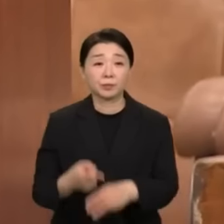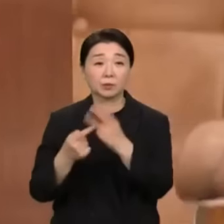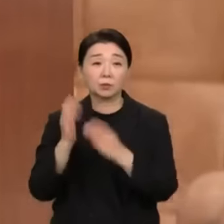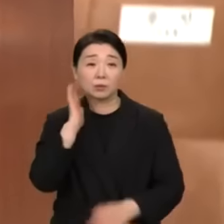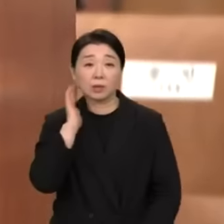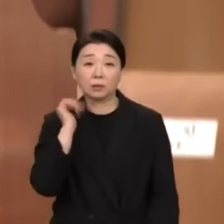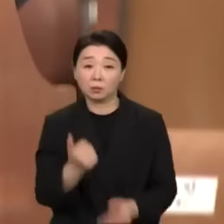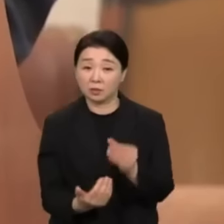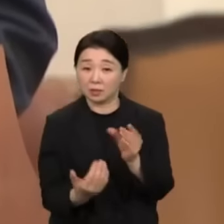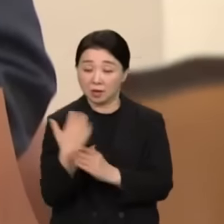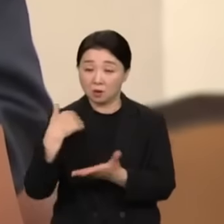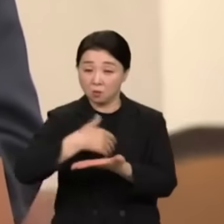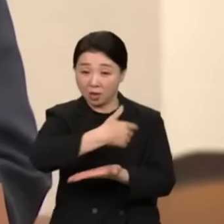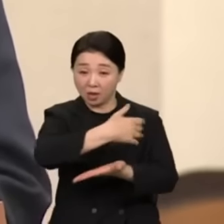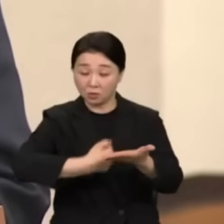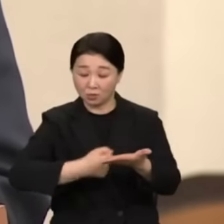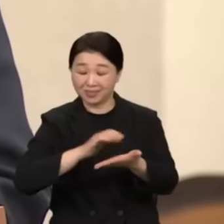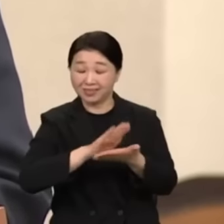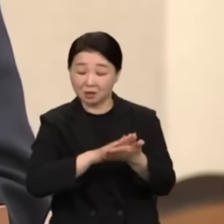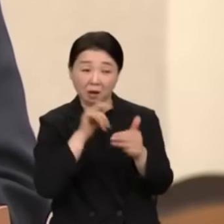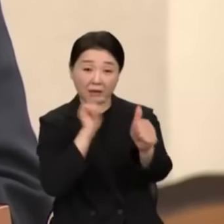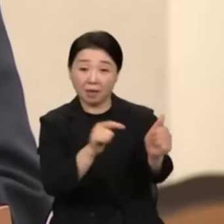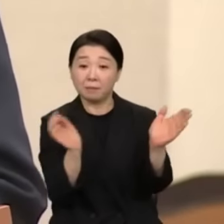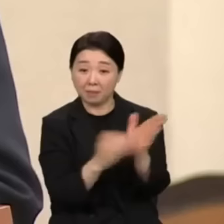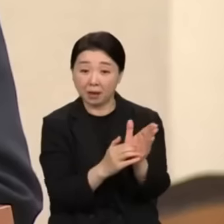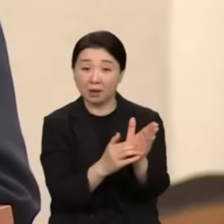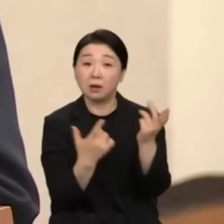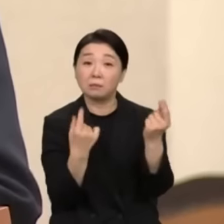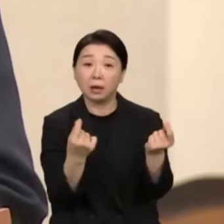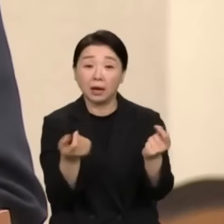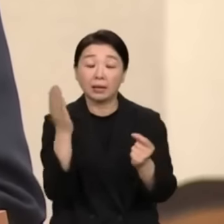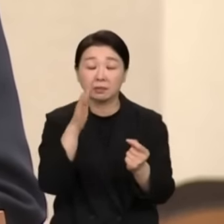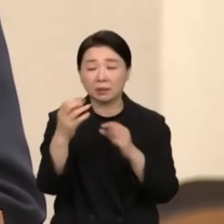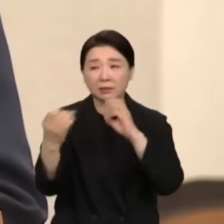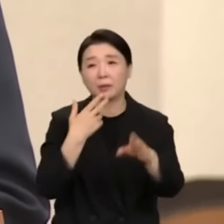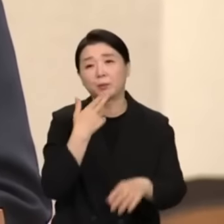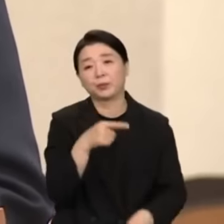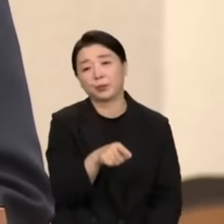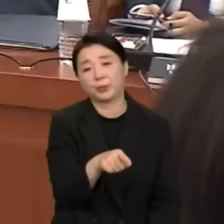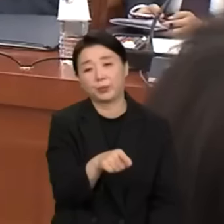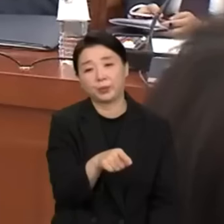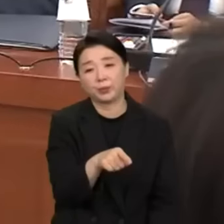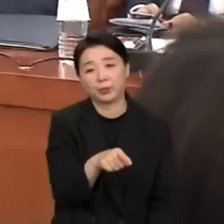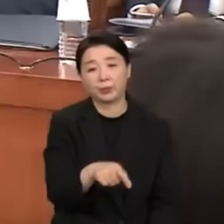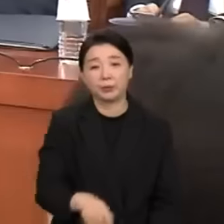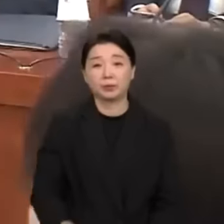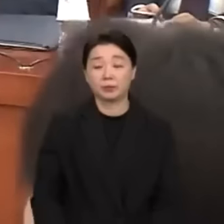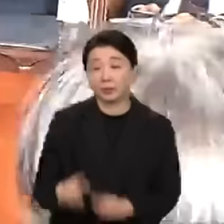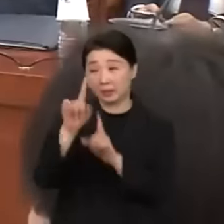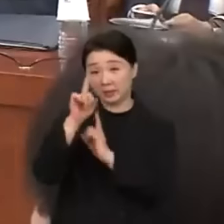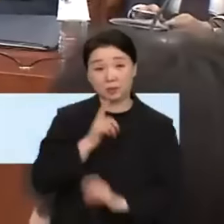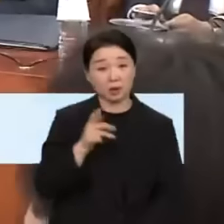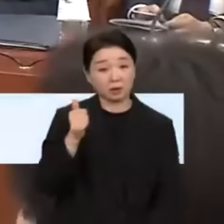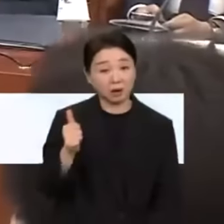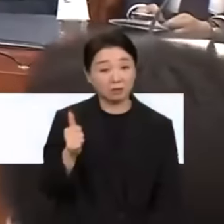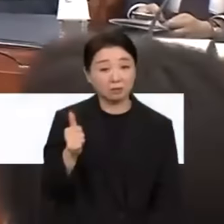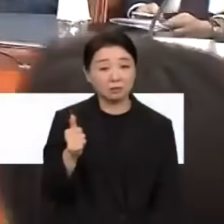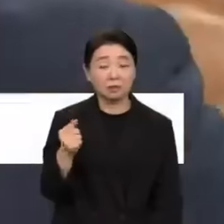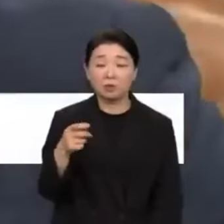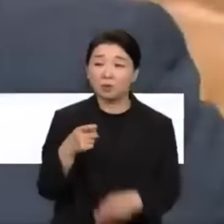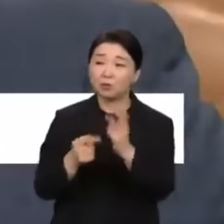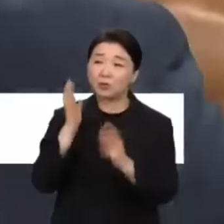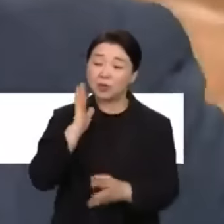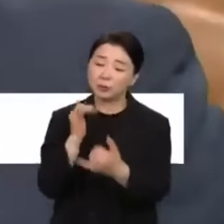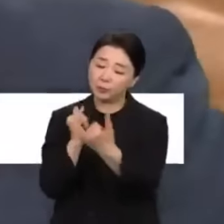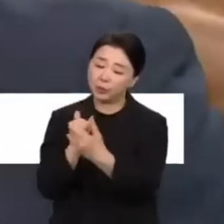대통령이 사건 회수를 직접 챙긴 것으로 해석되는 발언이지만 더 이상 답변은 하지 않은 겁니다. 이종섭 전 장관 역시 윤